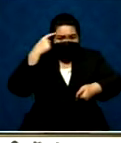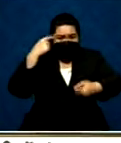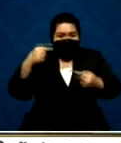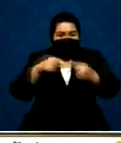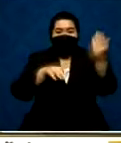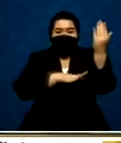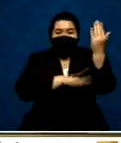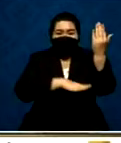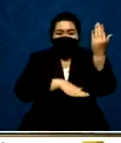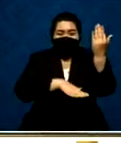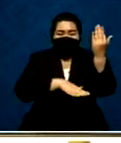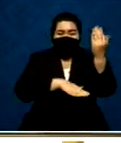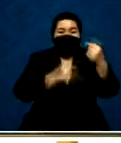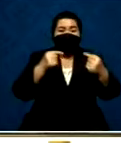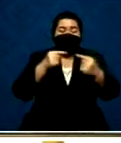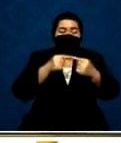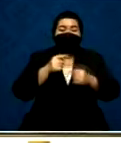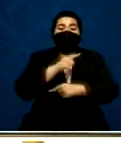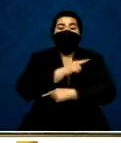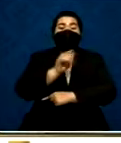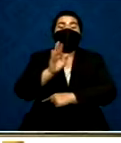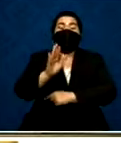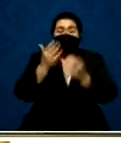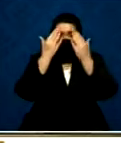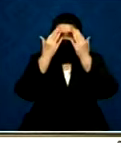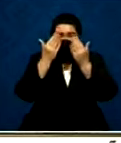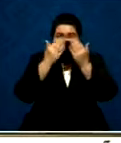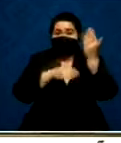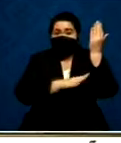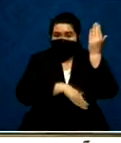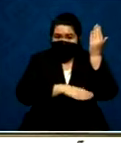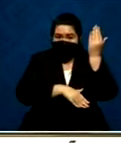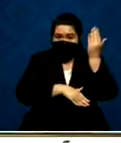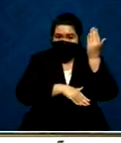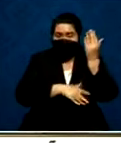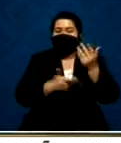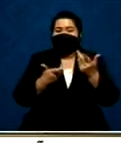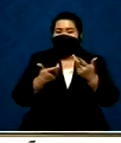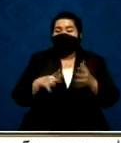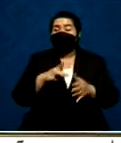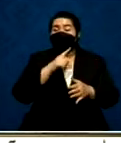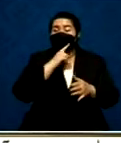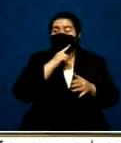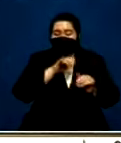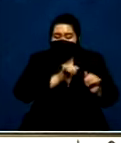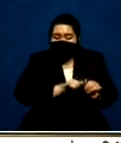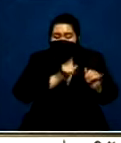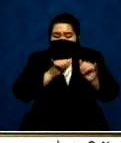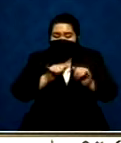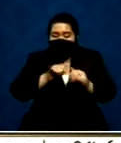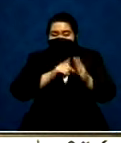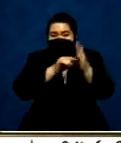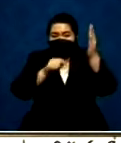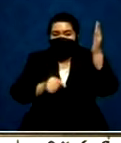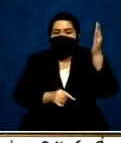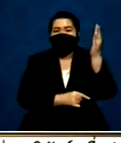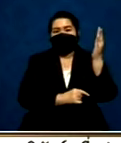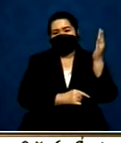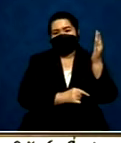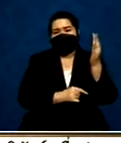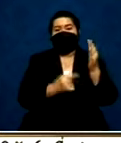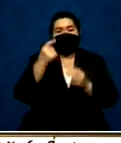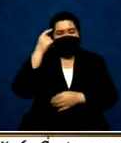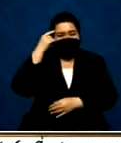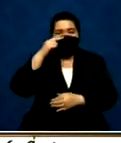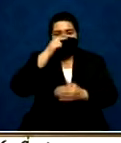าคใต้ในเดือนกุมภาพันธ์เนี้ยถ้าเรายังไม่มีกระบวนการกักกันที่ดีและยังปล่อยให้มีการนำเข้าที่ผิดกฎหมายยังไงลัมปี้สกินก็จะไป